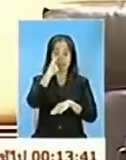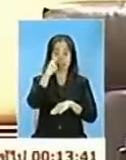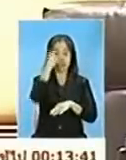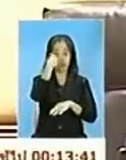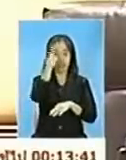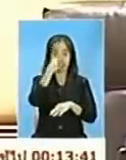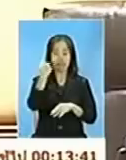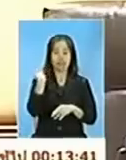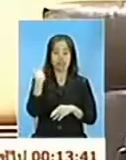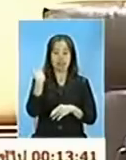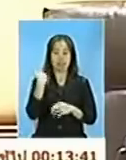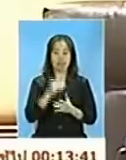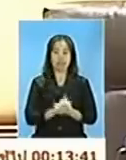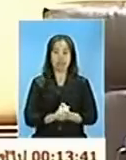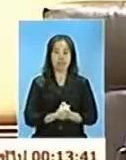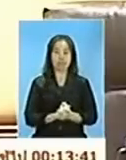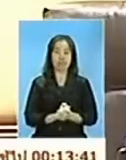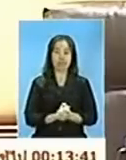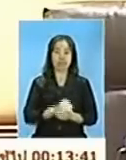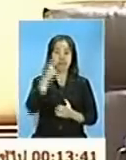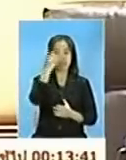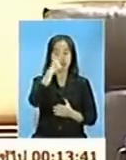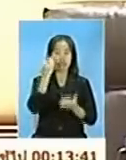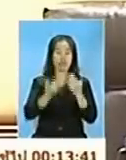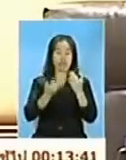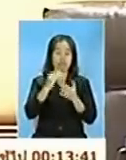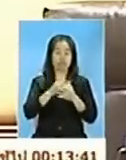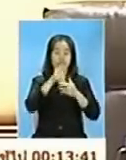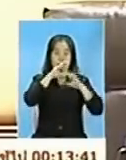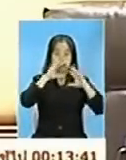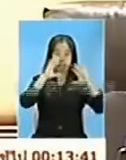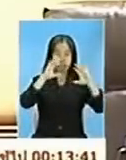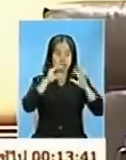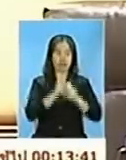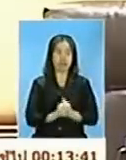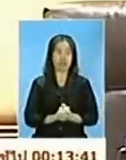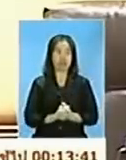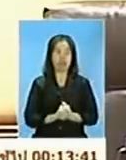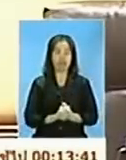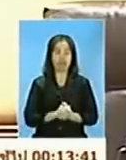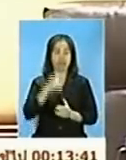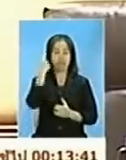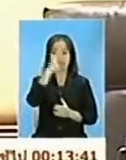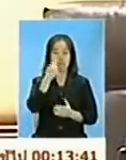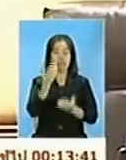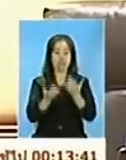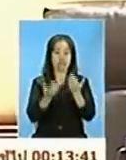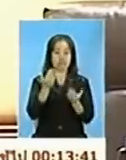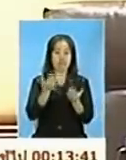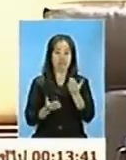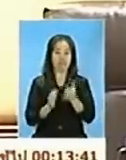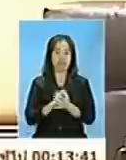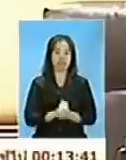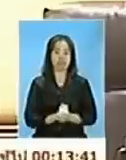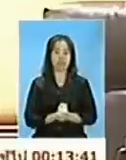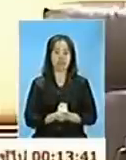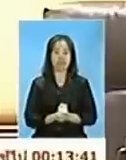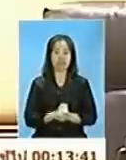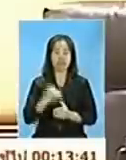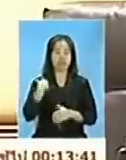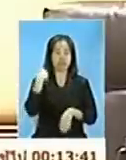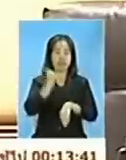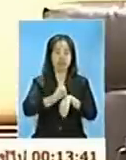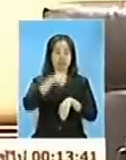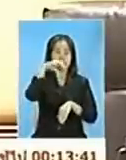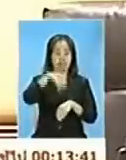งนี้ไม่ว่าจะเป็นฝ่ายรัฐบาลหรือใครก็ตามเป็นเจ้า